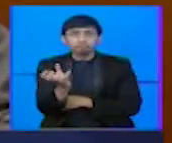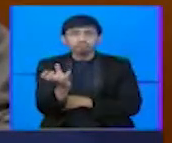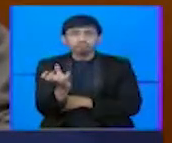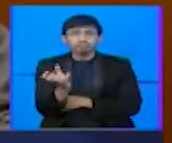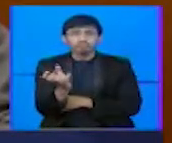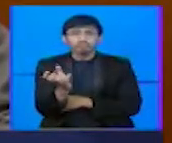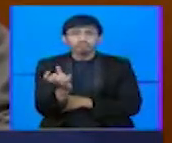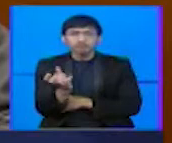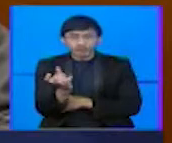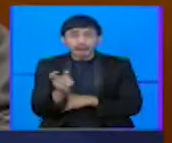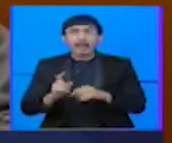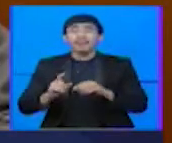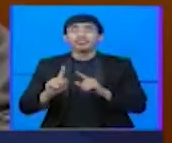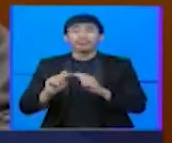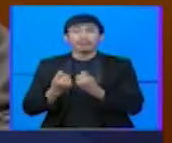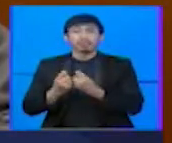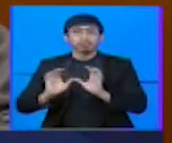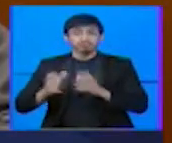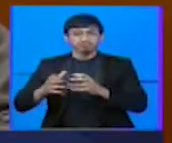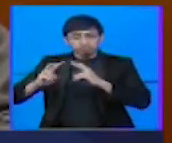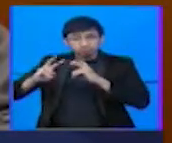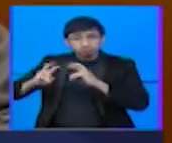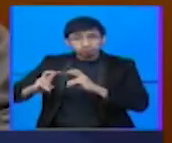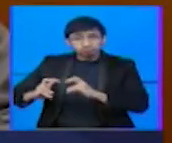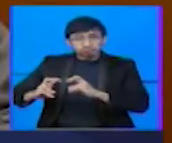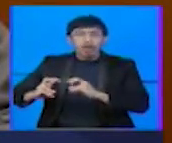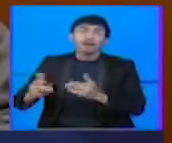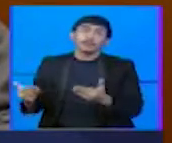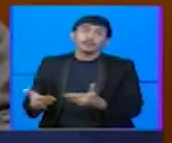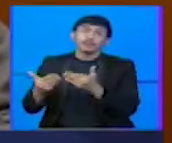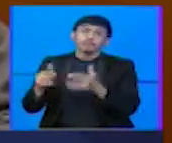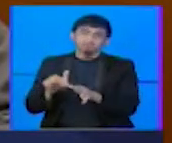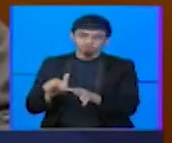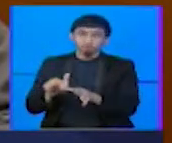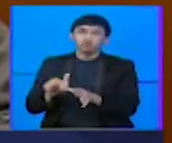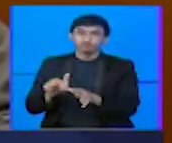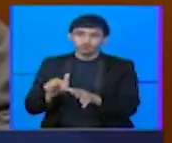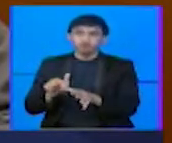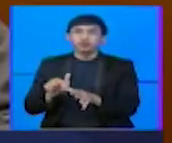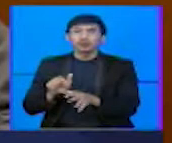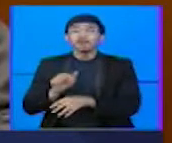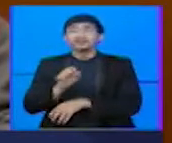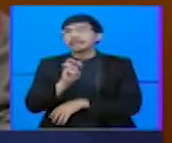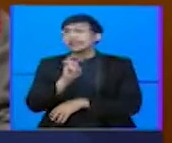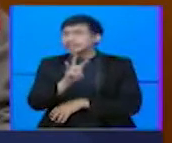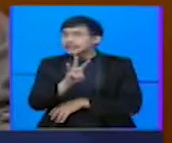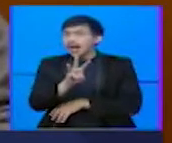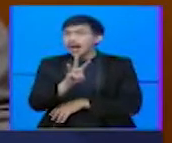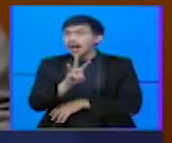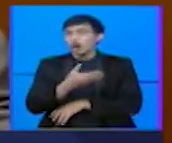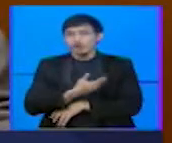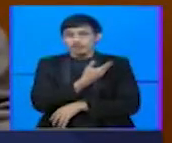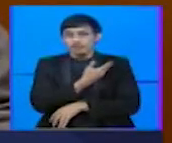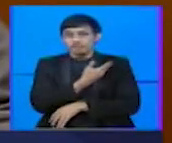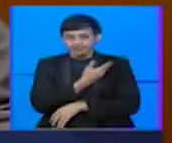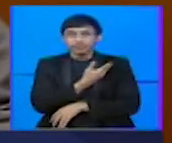tim berhasil mengidentifikasi kembali ada 3 korban.